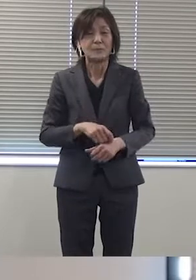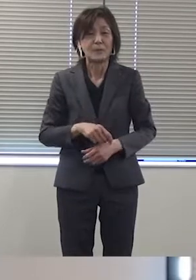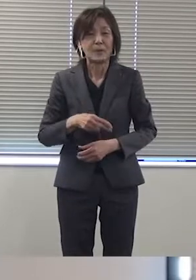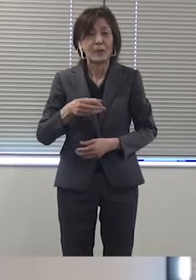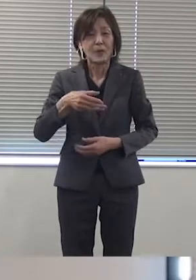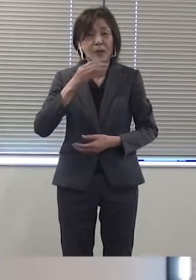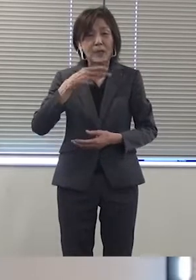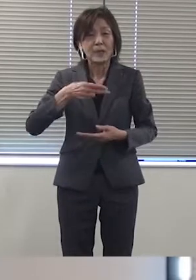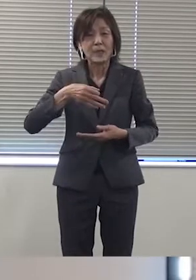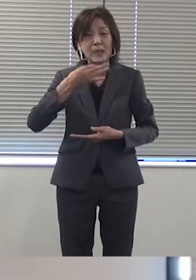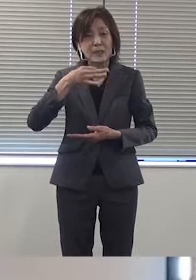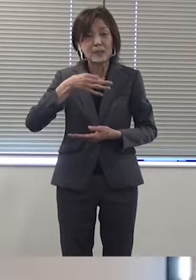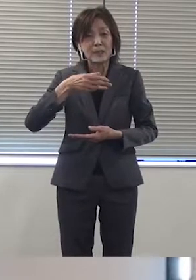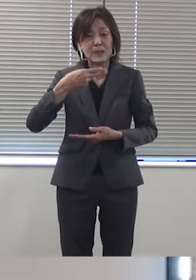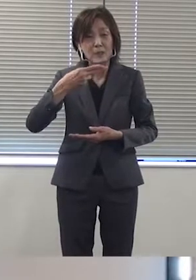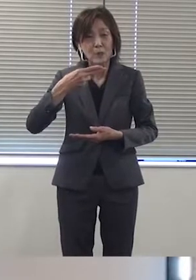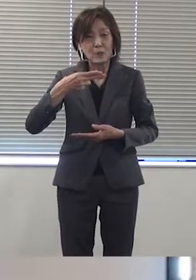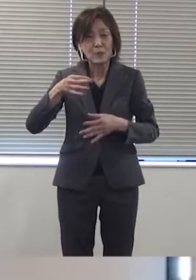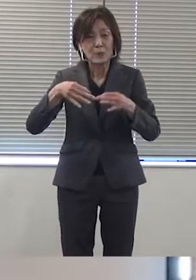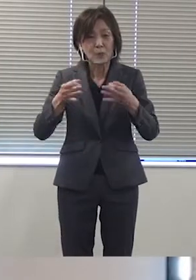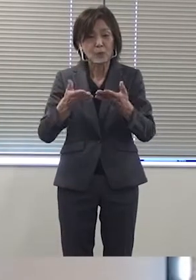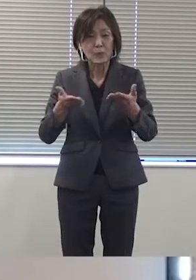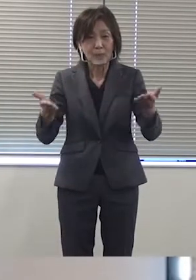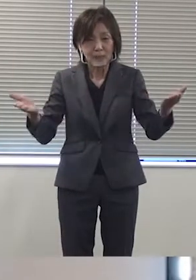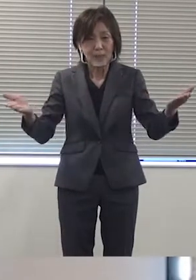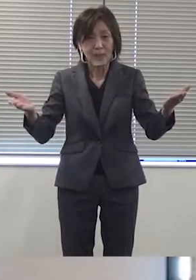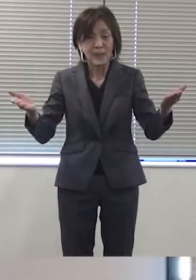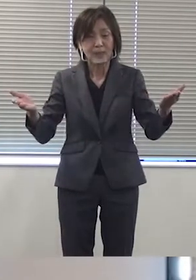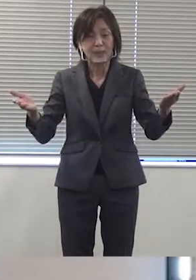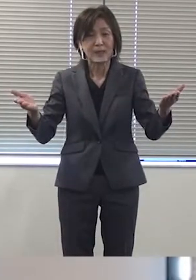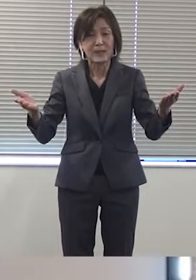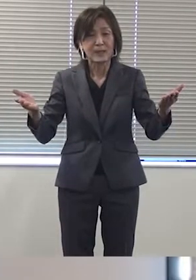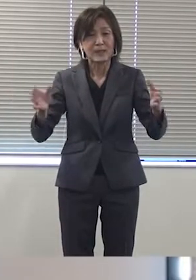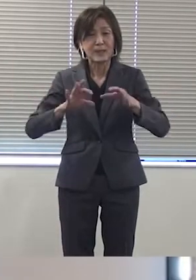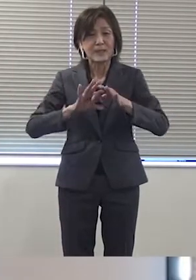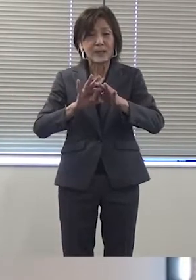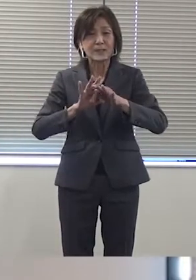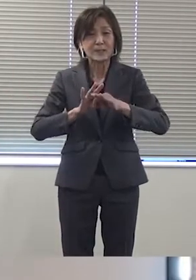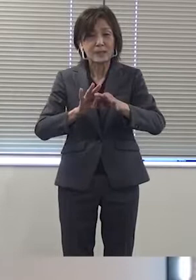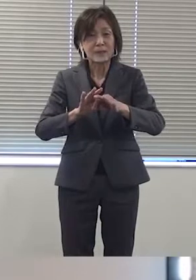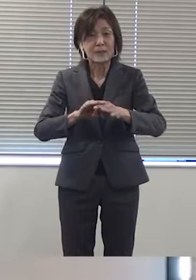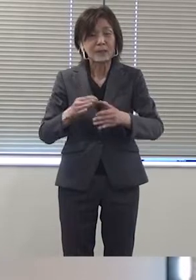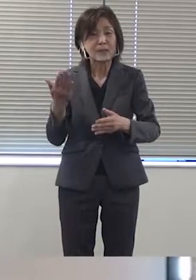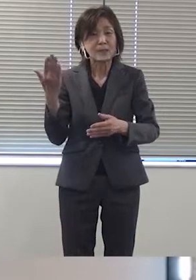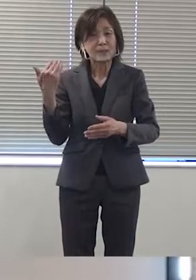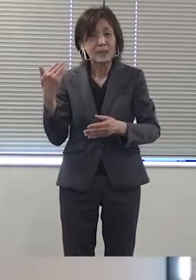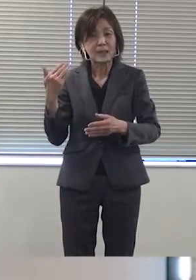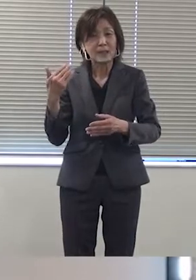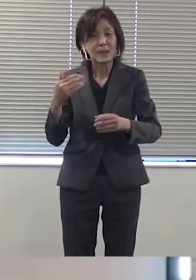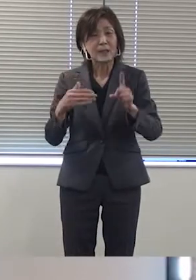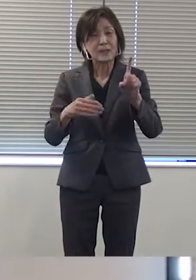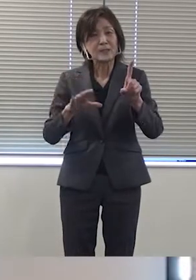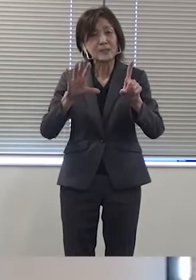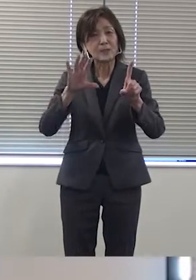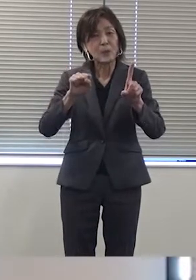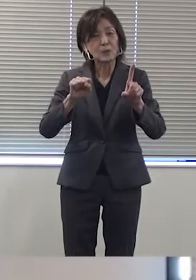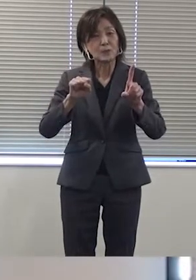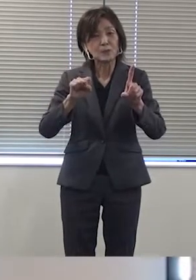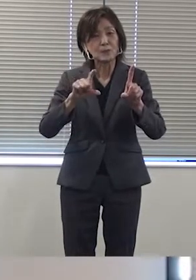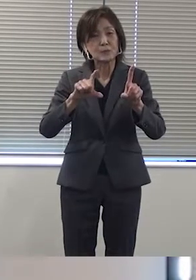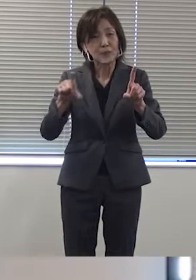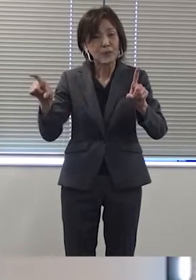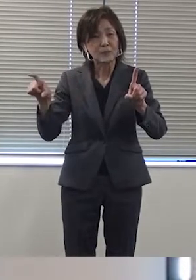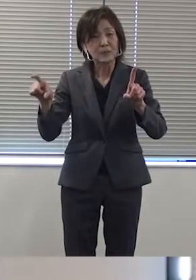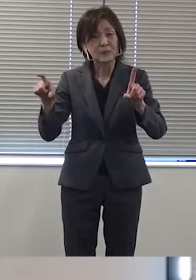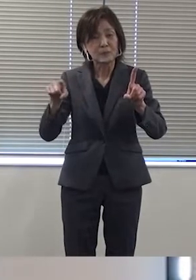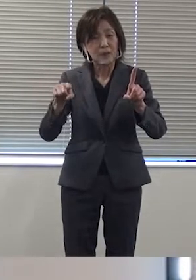いろんな店舗向けなんですが、前回、約1億ぐらい広告を組んだんですが、3日